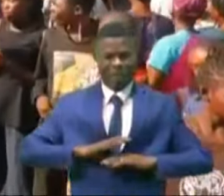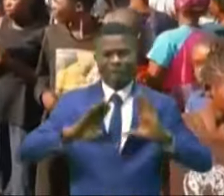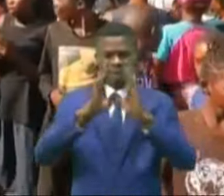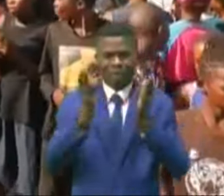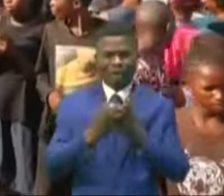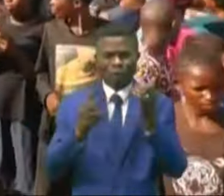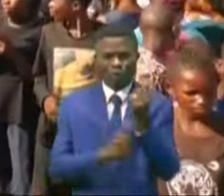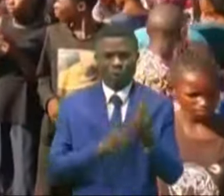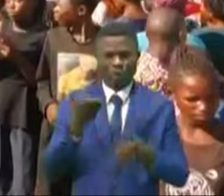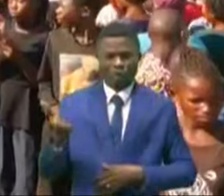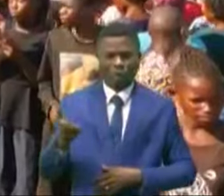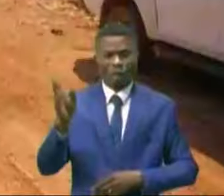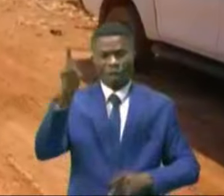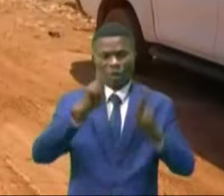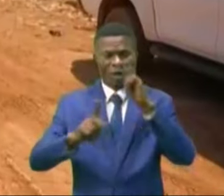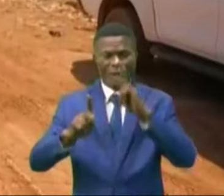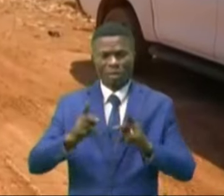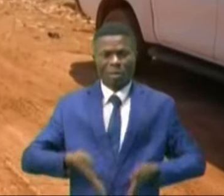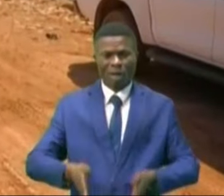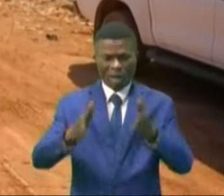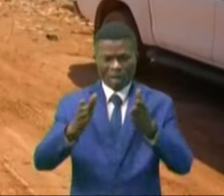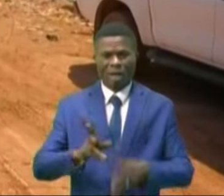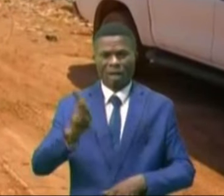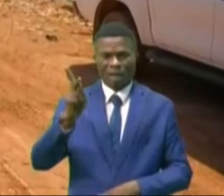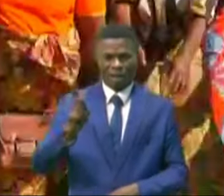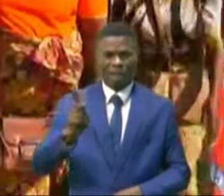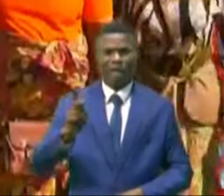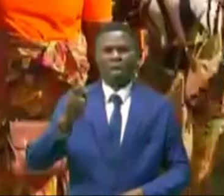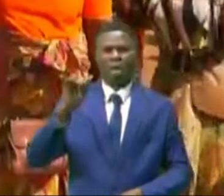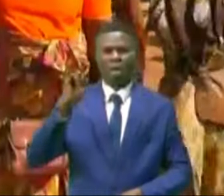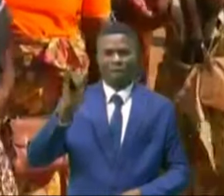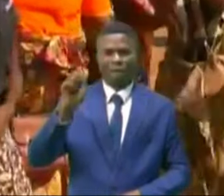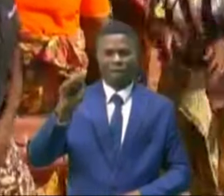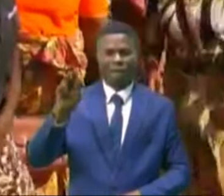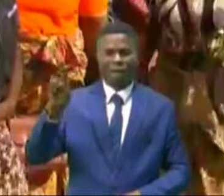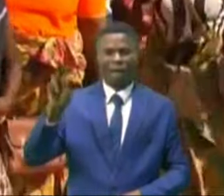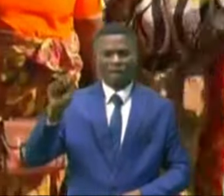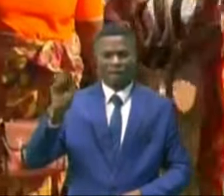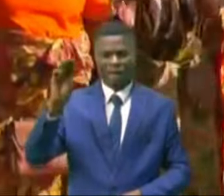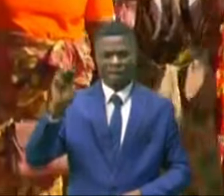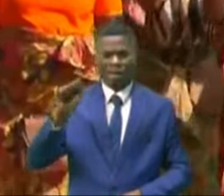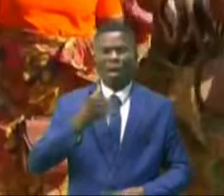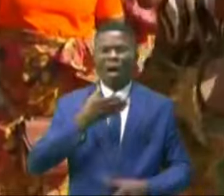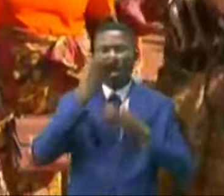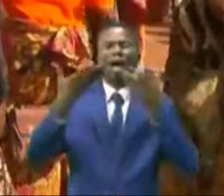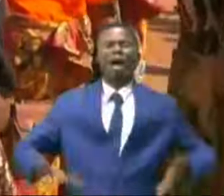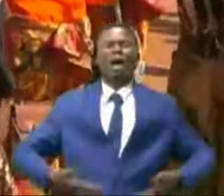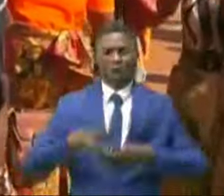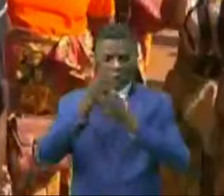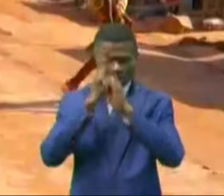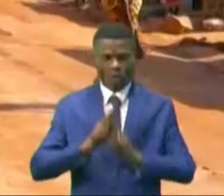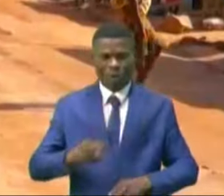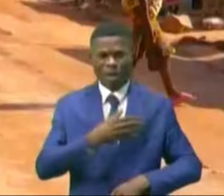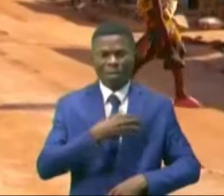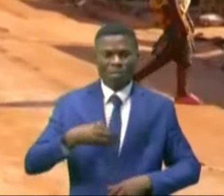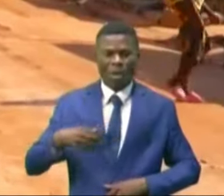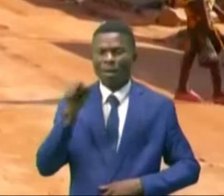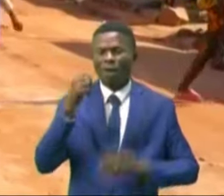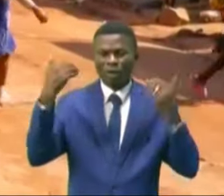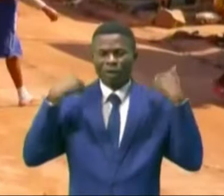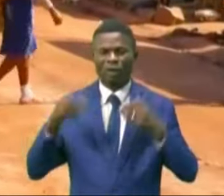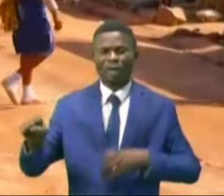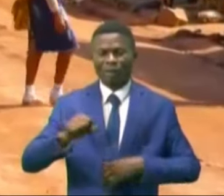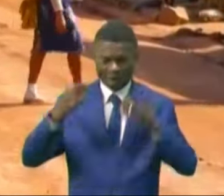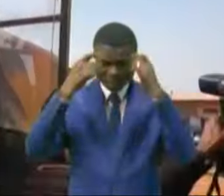bénéficiaire. Ses habitants d'avenue Kiarabantou étaient le premier à pousser le cri d'ovation en l'honneur de cette dame de fer